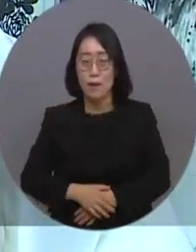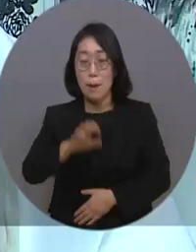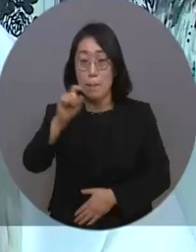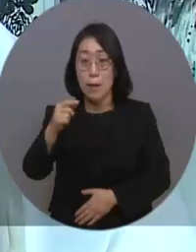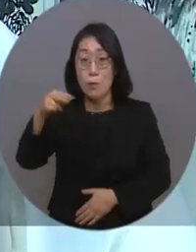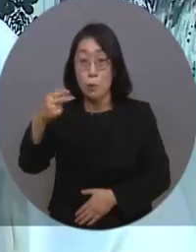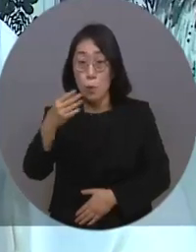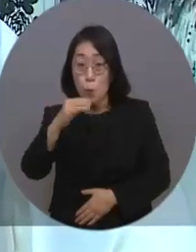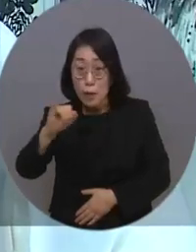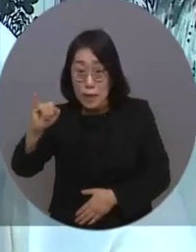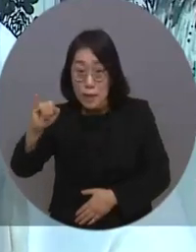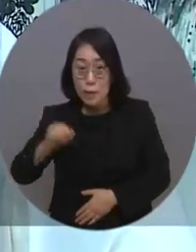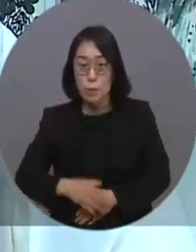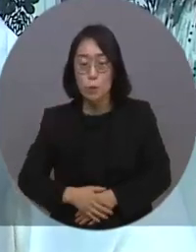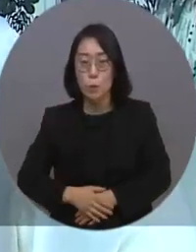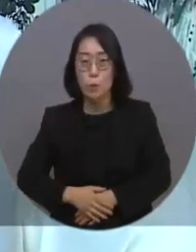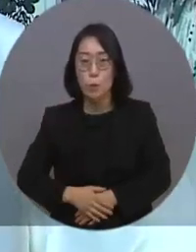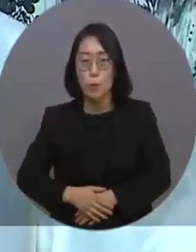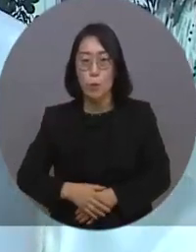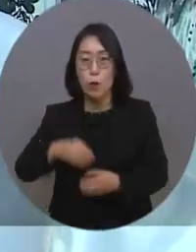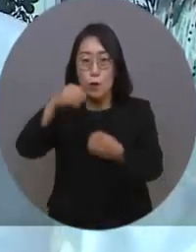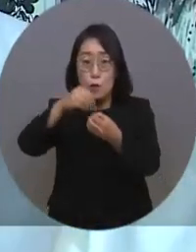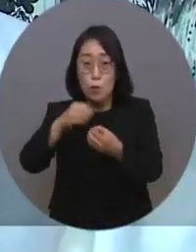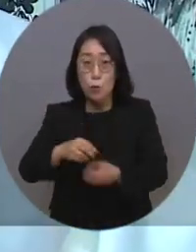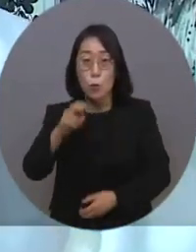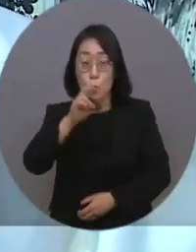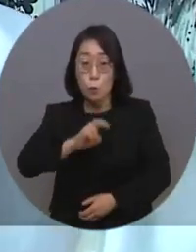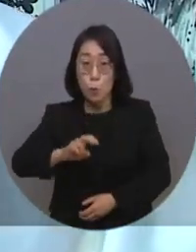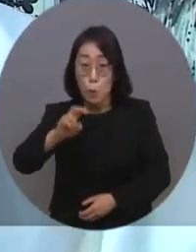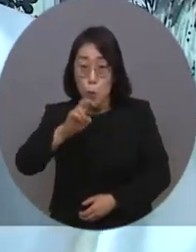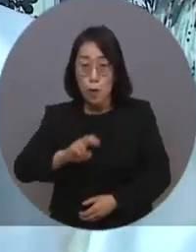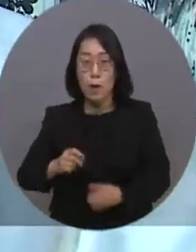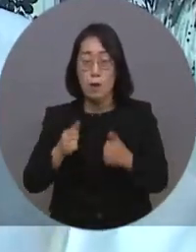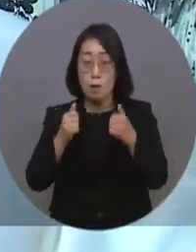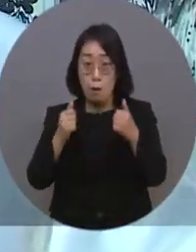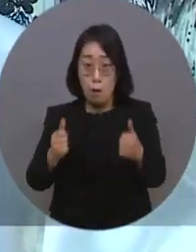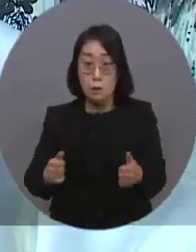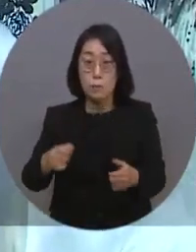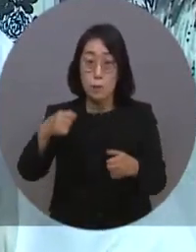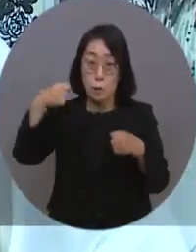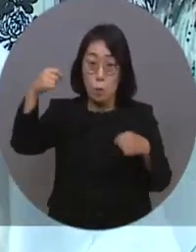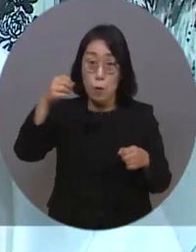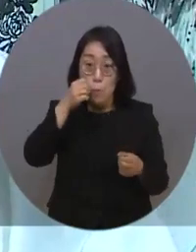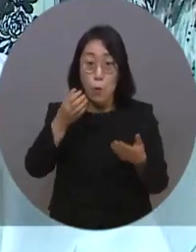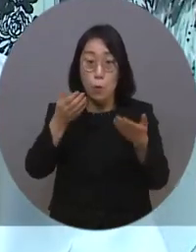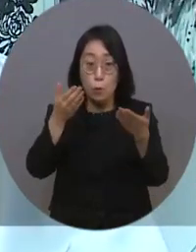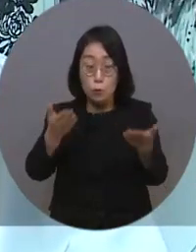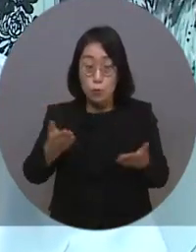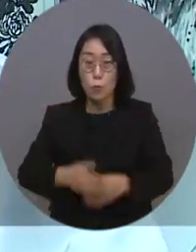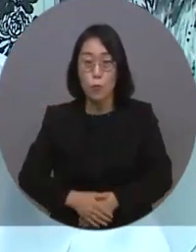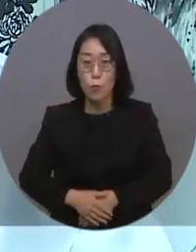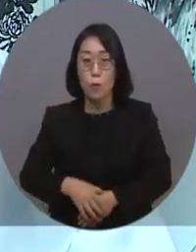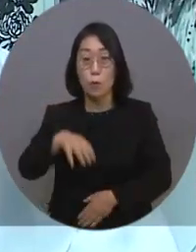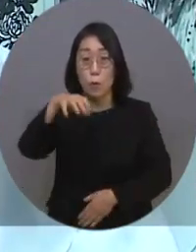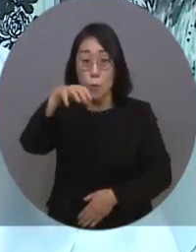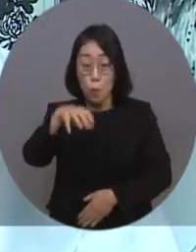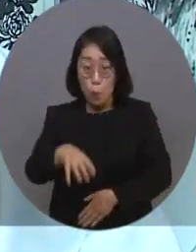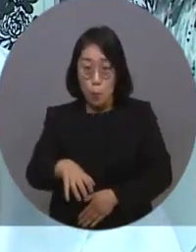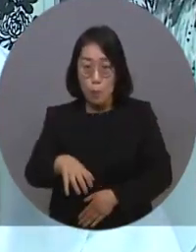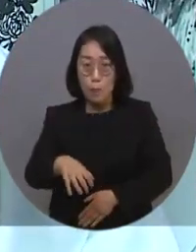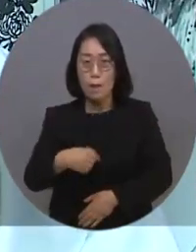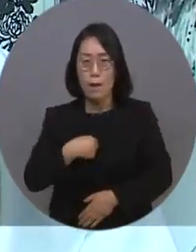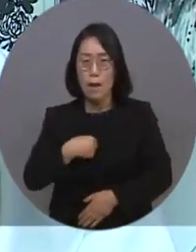판소리를 판소리와 민요를 아리랑을 열심히 공연하고 이 공연 있는 자리를